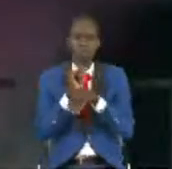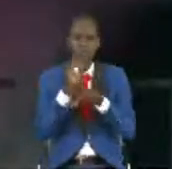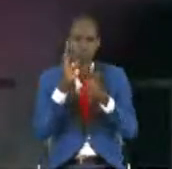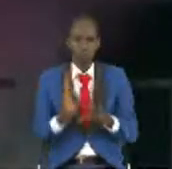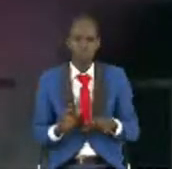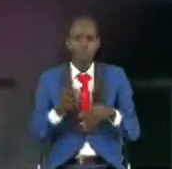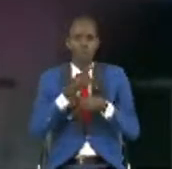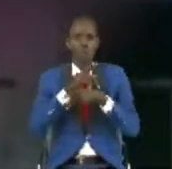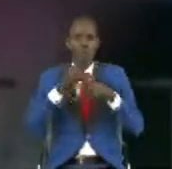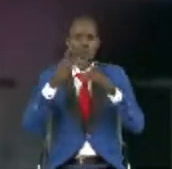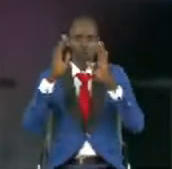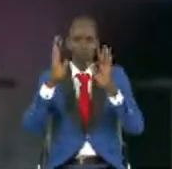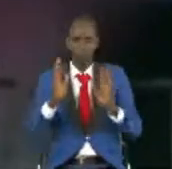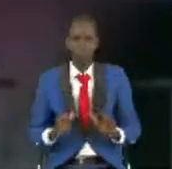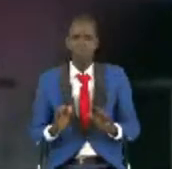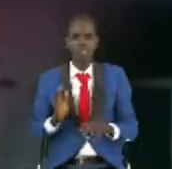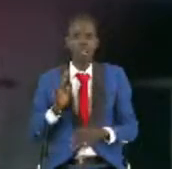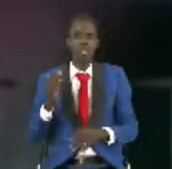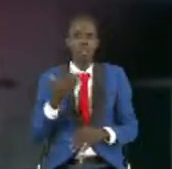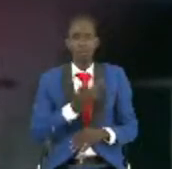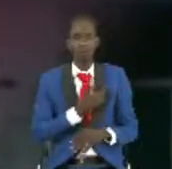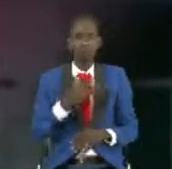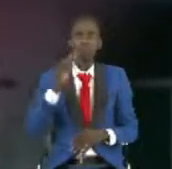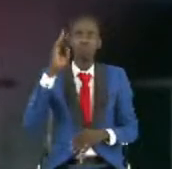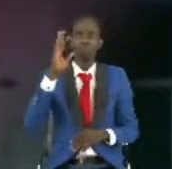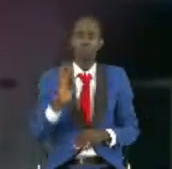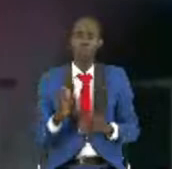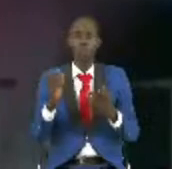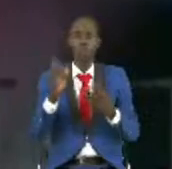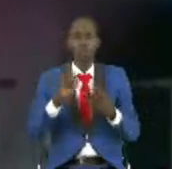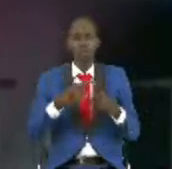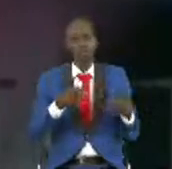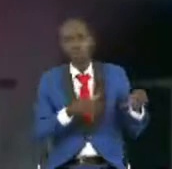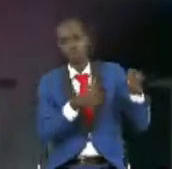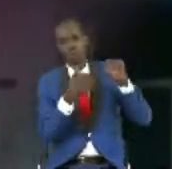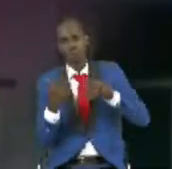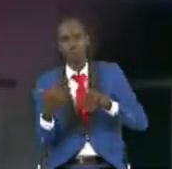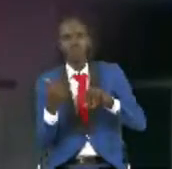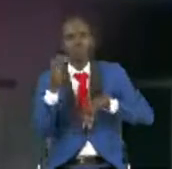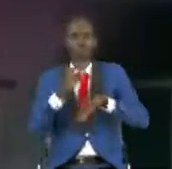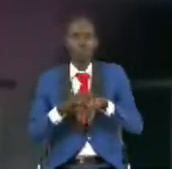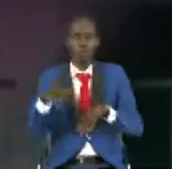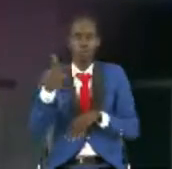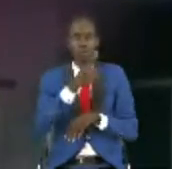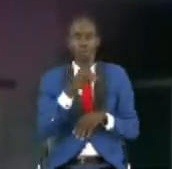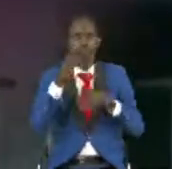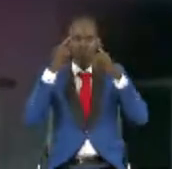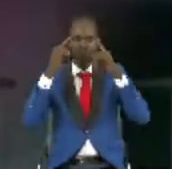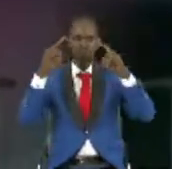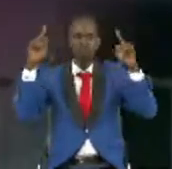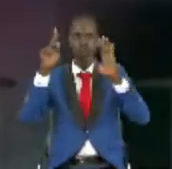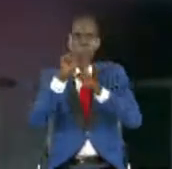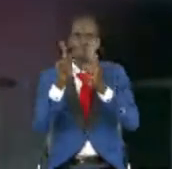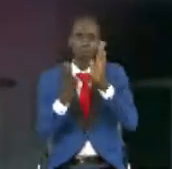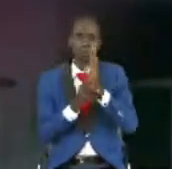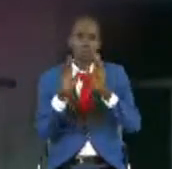ministres et des professionnels. Notre pasteur veut déverser les principes du